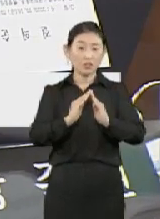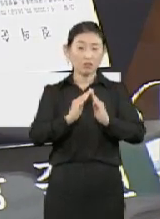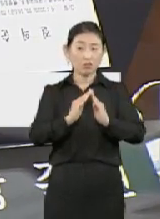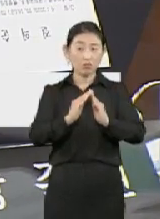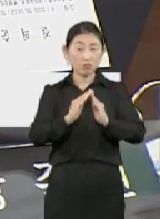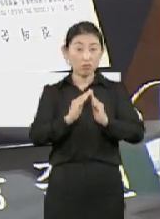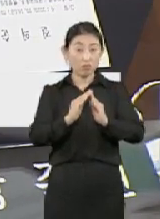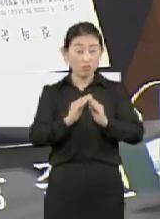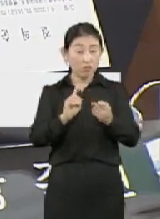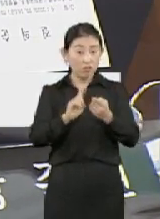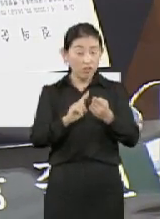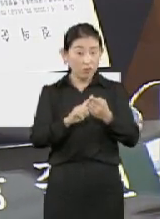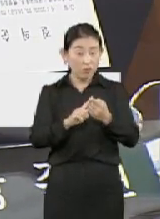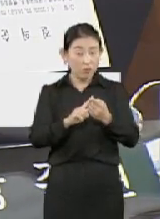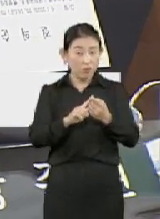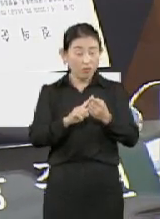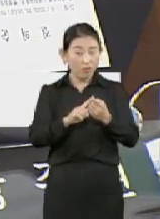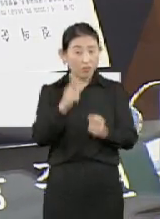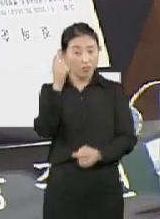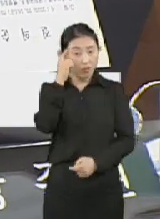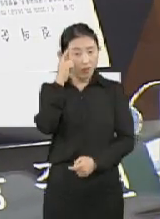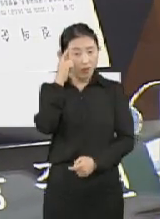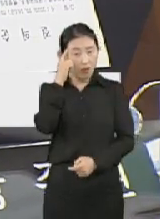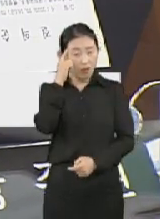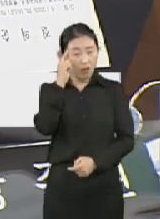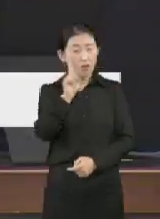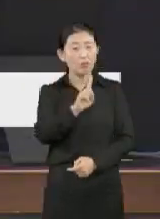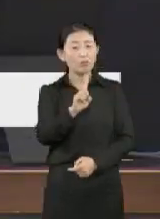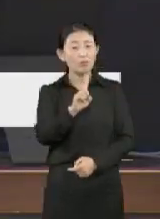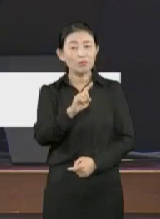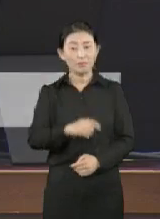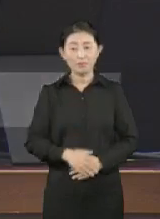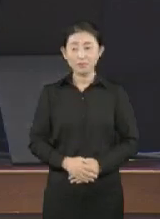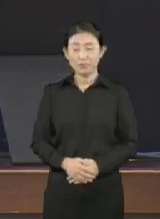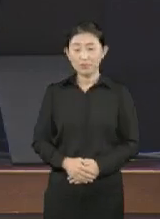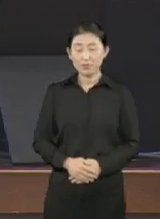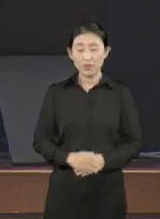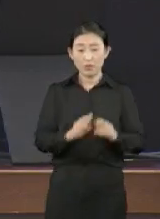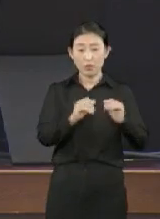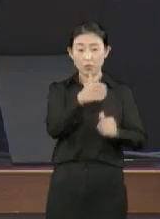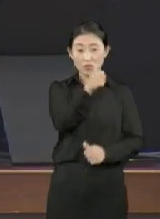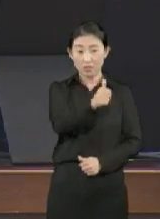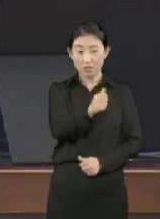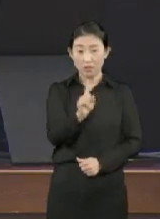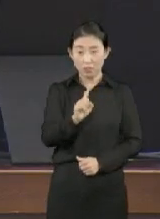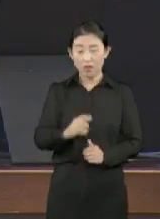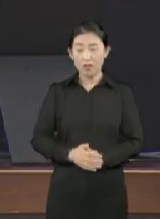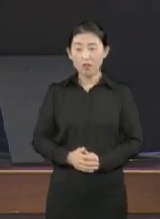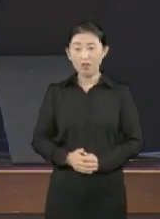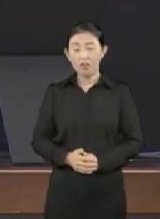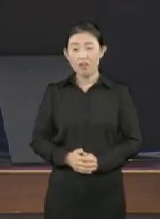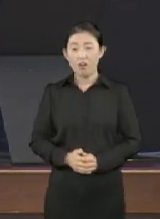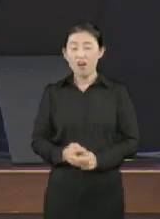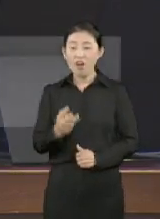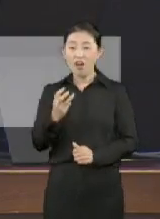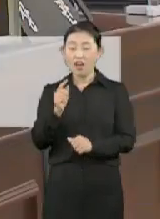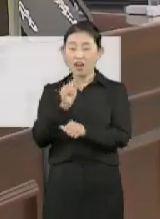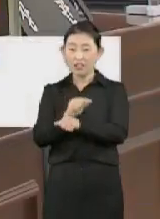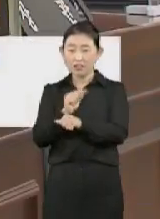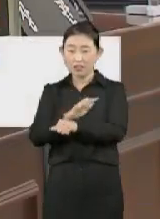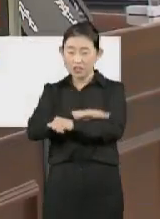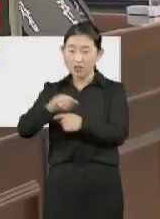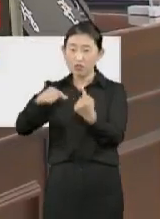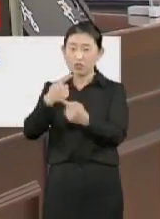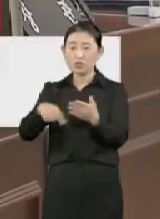투트랙 전략을 좀 음 필요할 것 같은데 김연미 국토부 장관은 행정 비준 해소를 위해